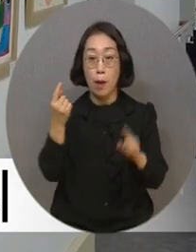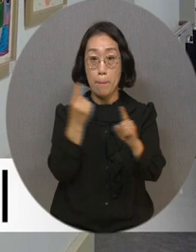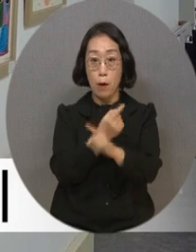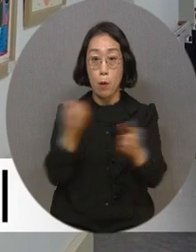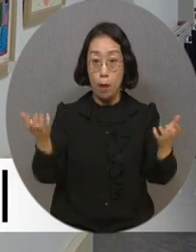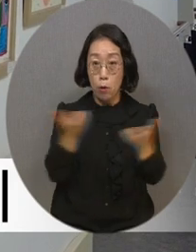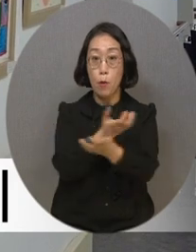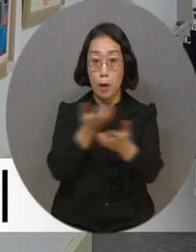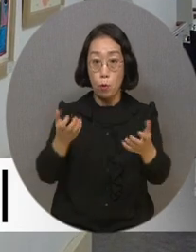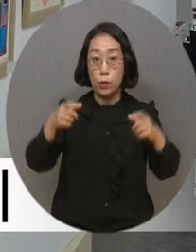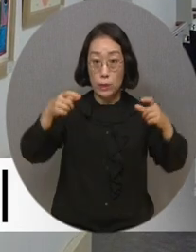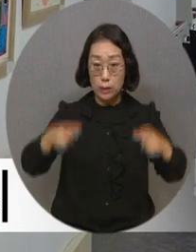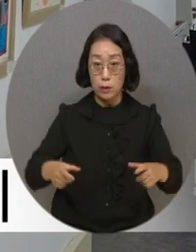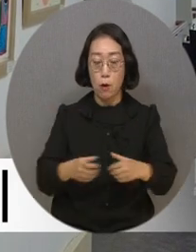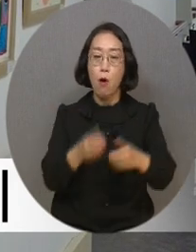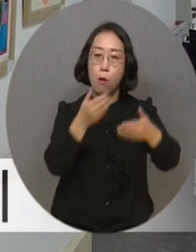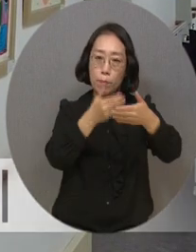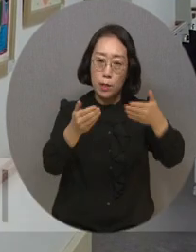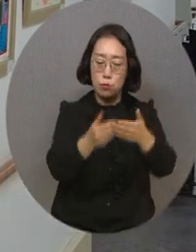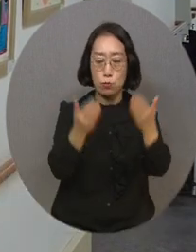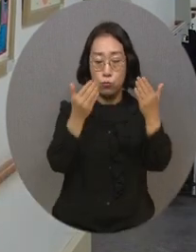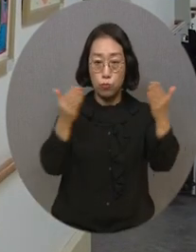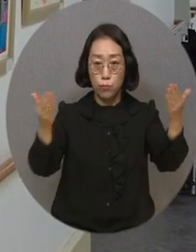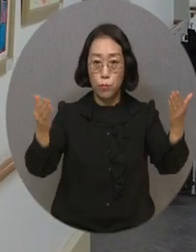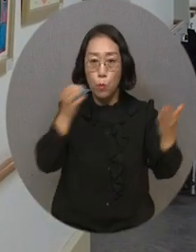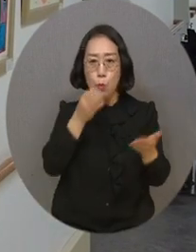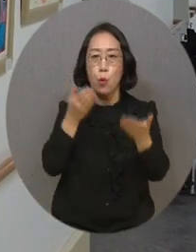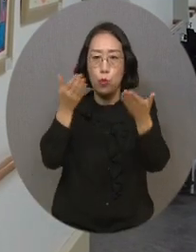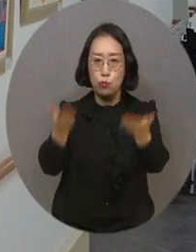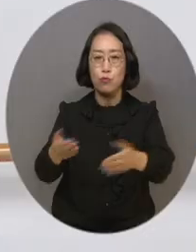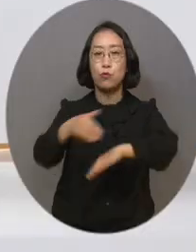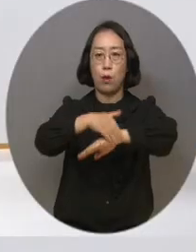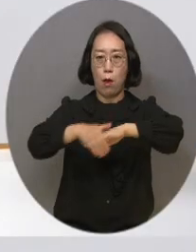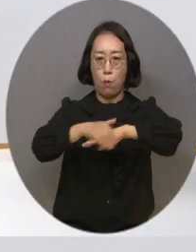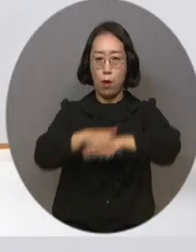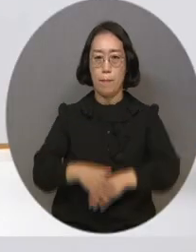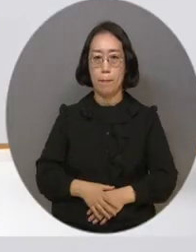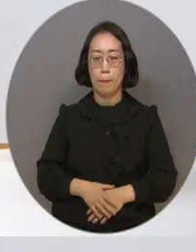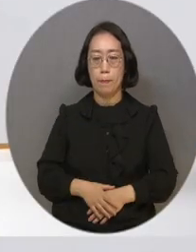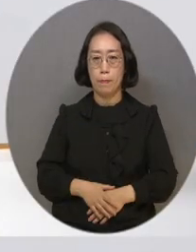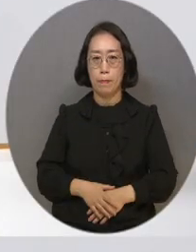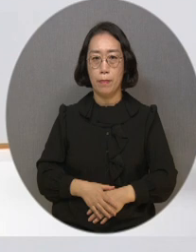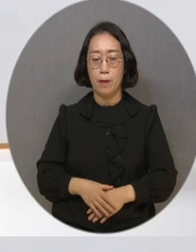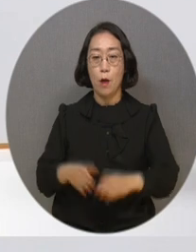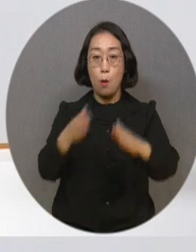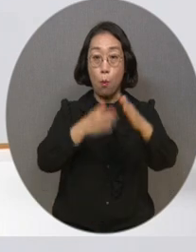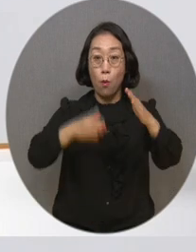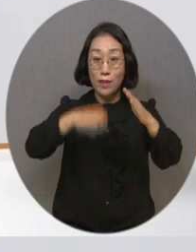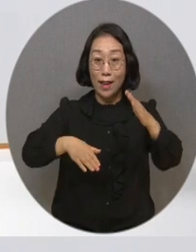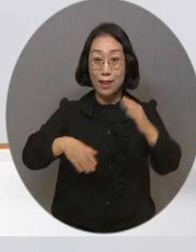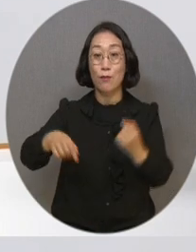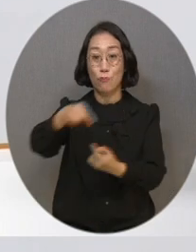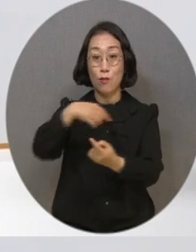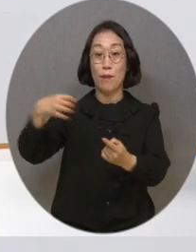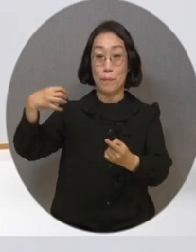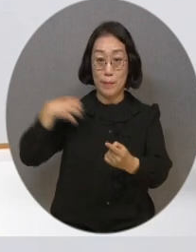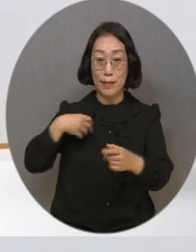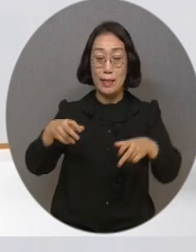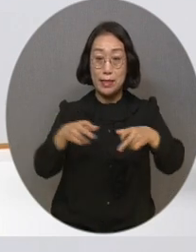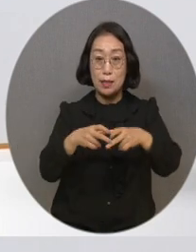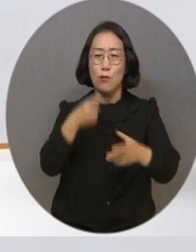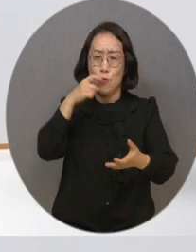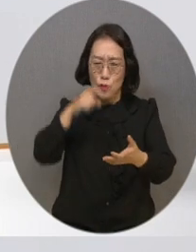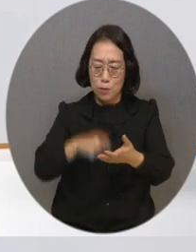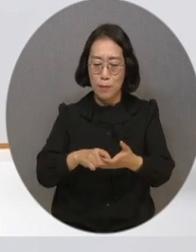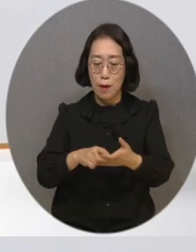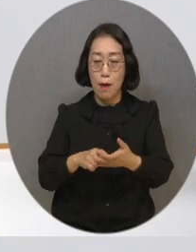지역 장애예술인의 미술작품을 조명할 계획입니다. 공단이 운영하면서 장애인들이 쉽게